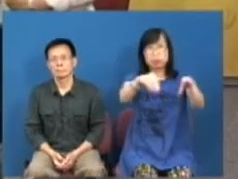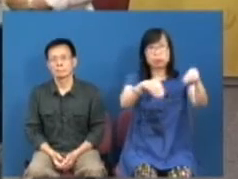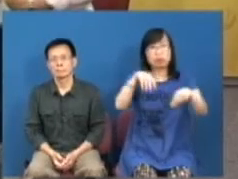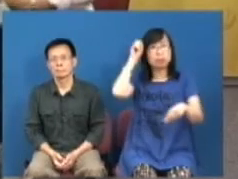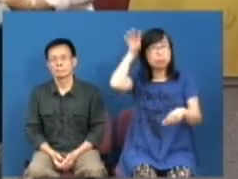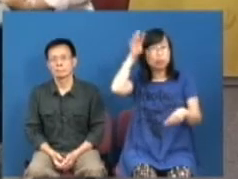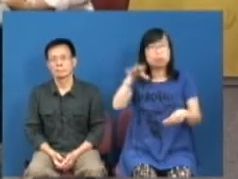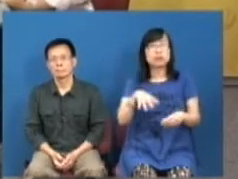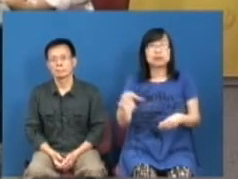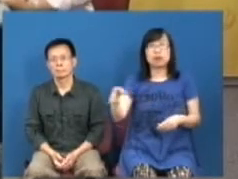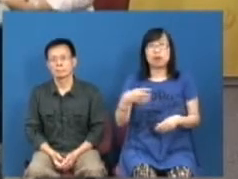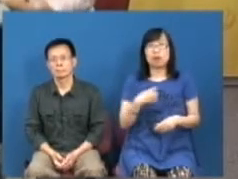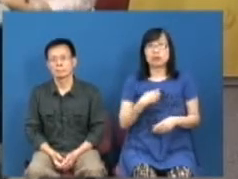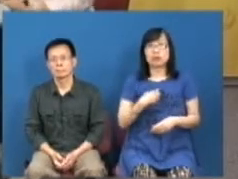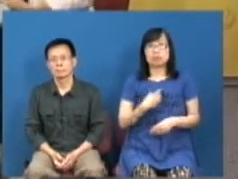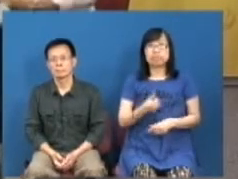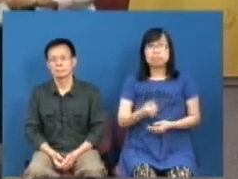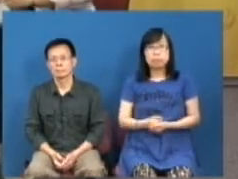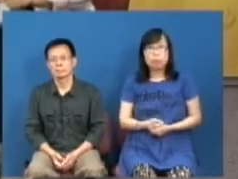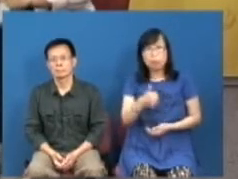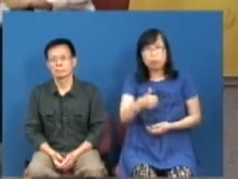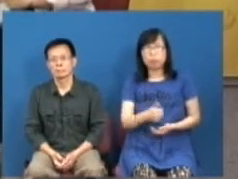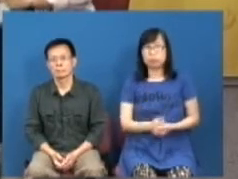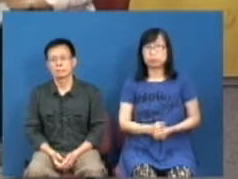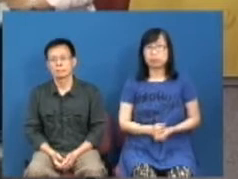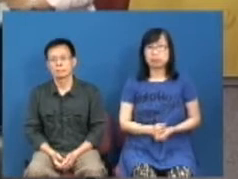啊條命啊都甘心啊！如果唔係咧，